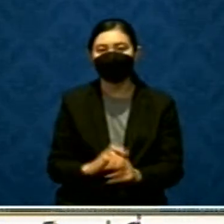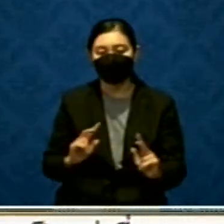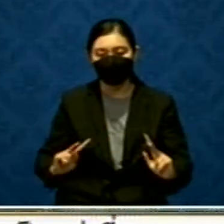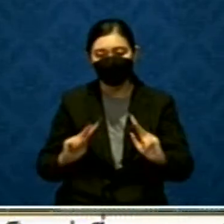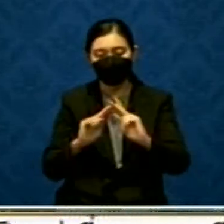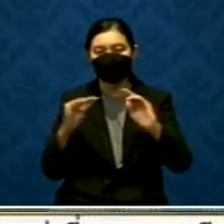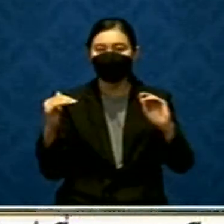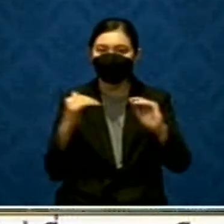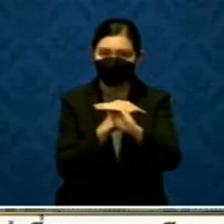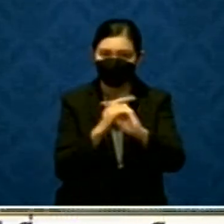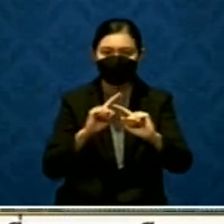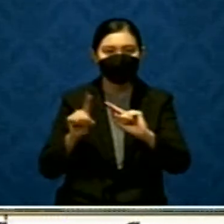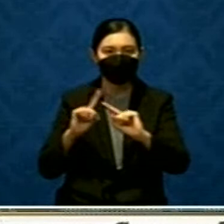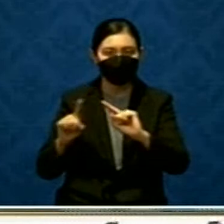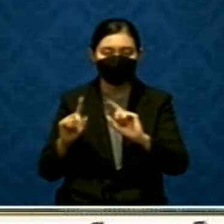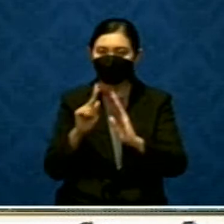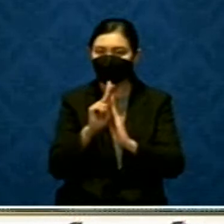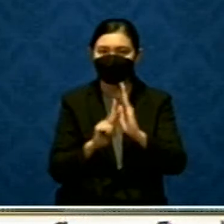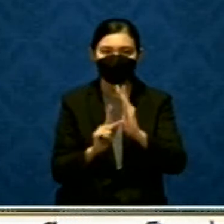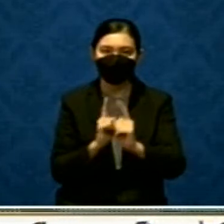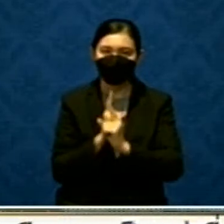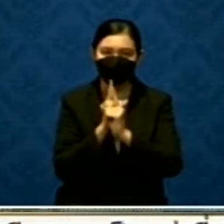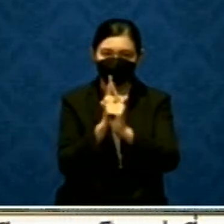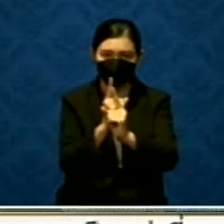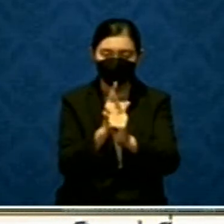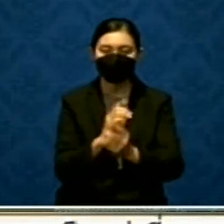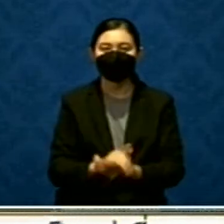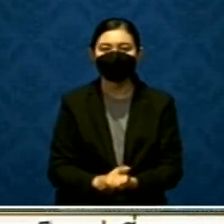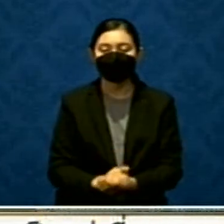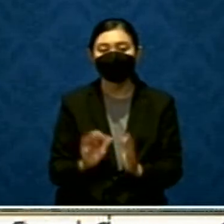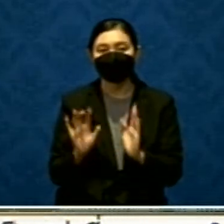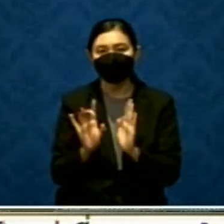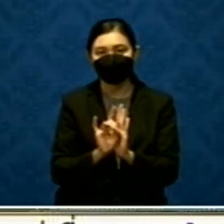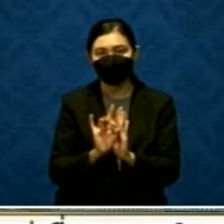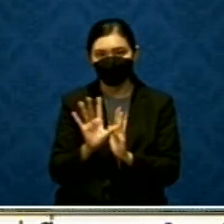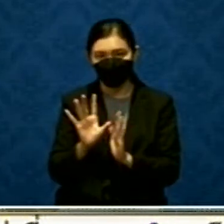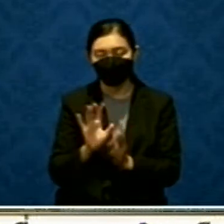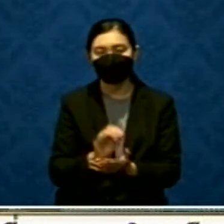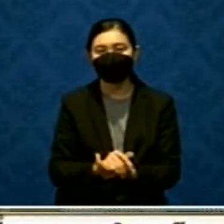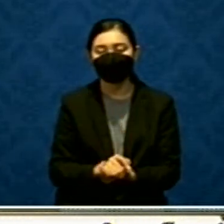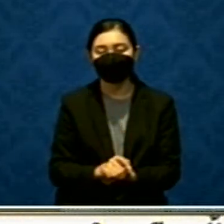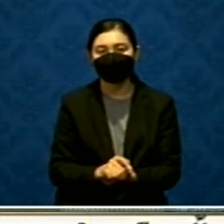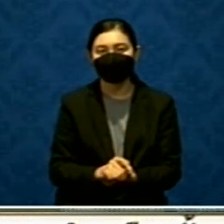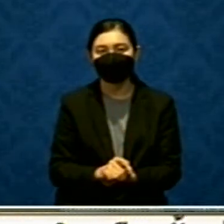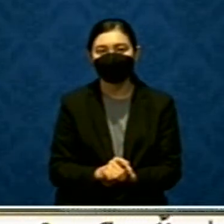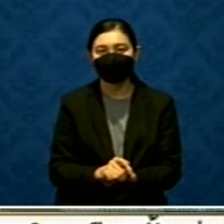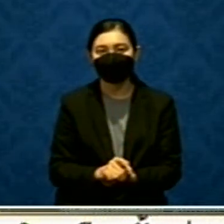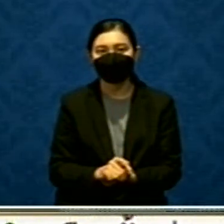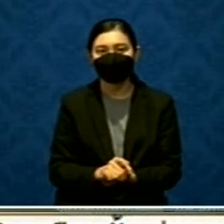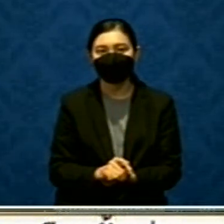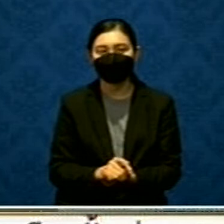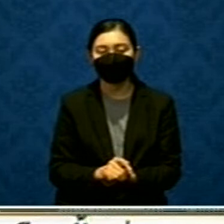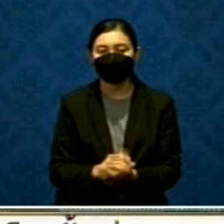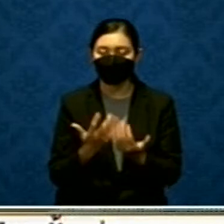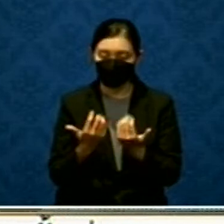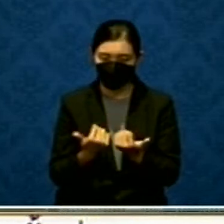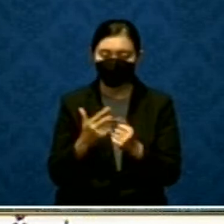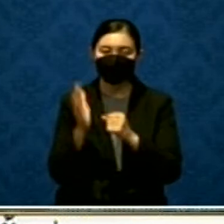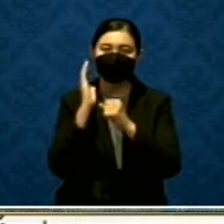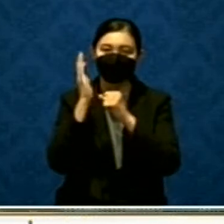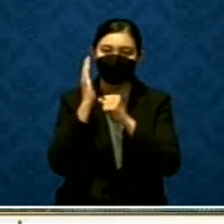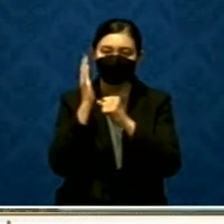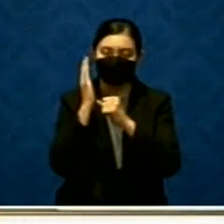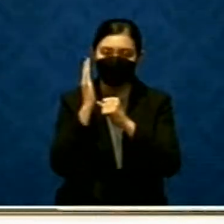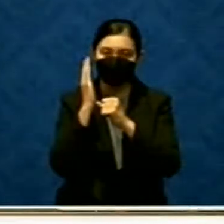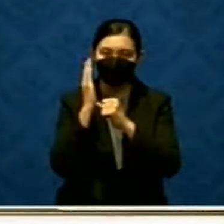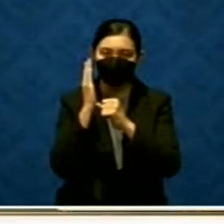างเคร่งครัดนะครับส่วนประเด็นสุดท้ายนะครับที่ขออนุญาตท่านประธานใช้เวลาสภานะครับแห่งนี้ก็คือเรื่อง